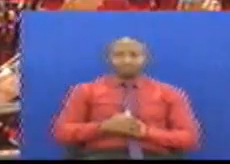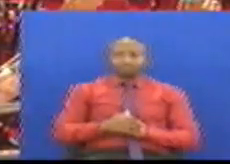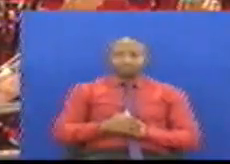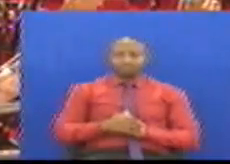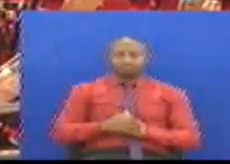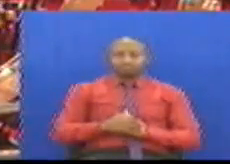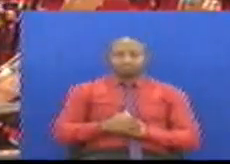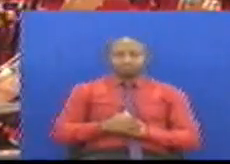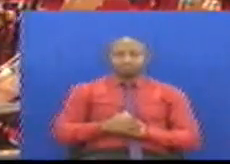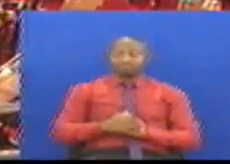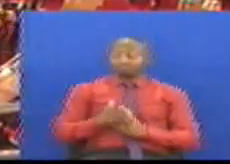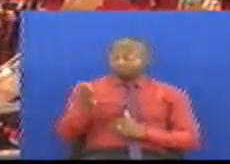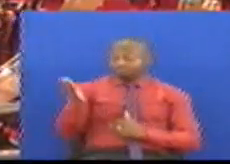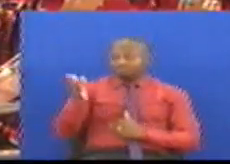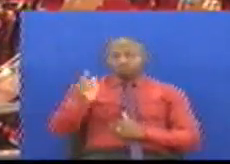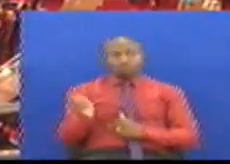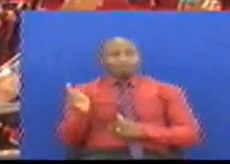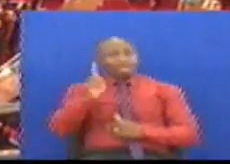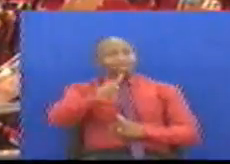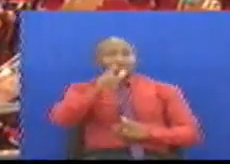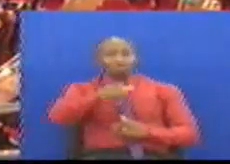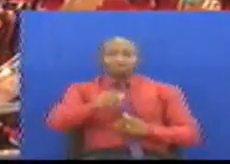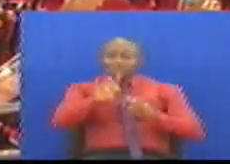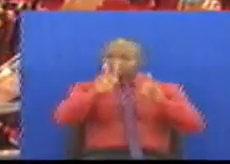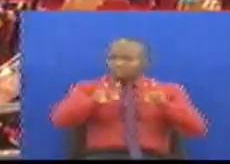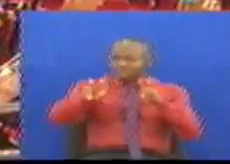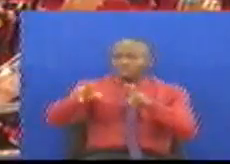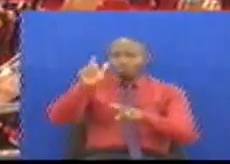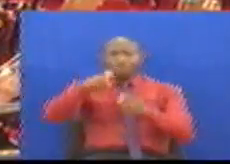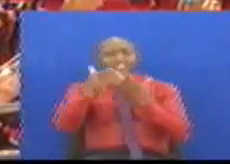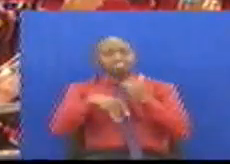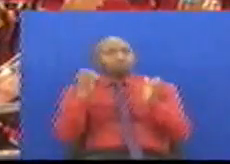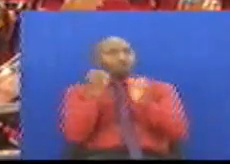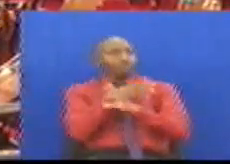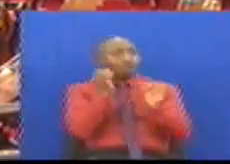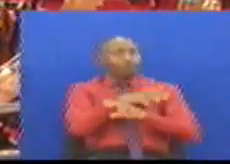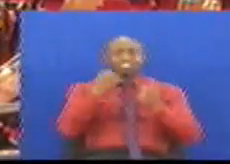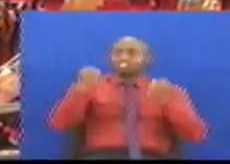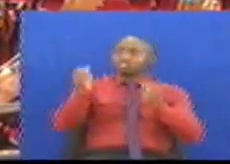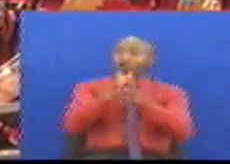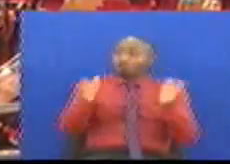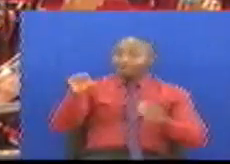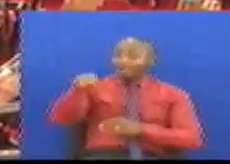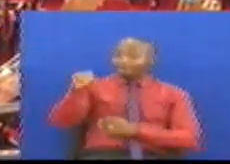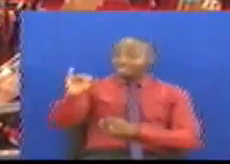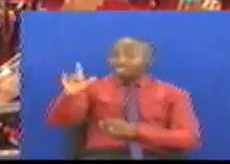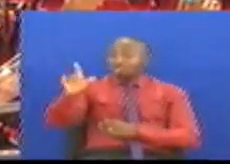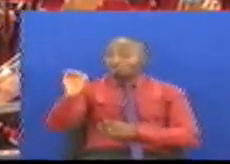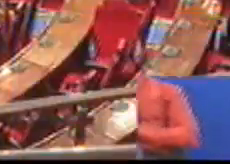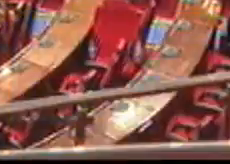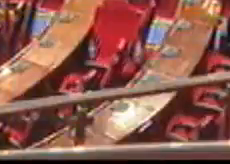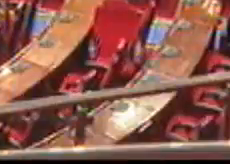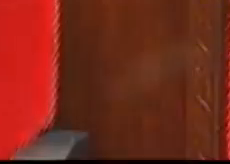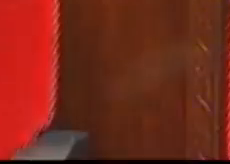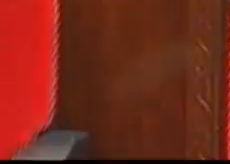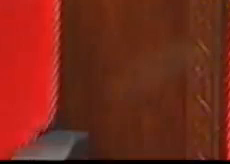Kwa alikwenda alitembelea pale, akalalamikiwa na wananchi kwamba kuna shida kubwa, na kiukweli kabisa kuna shida kubwa pale Milola. Watu wengi huduma ya